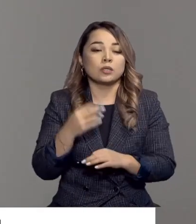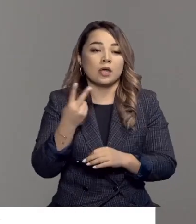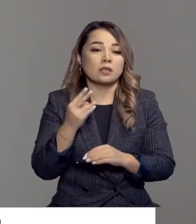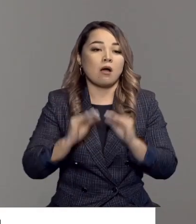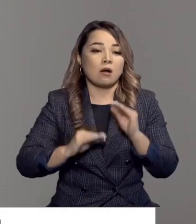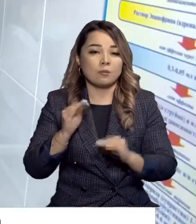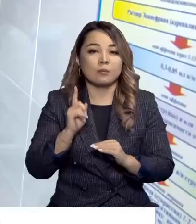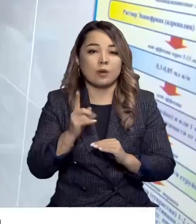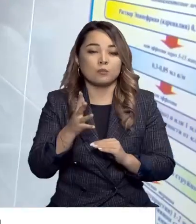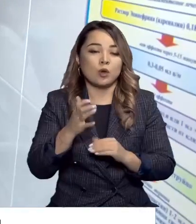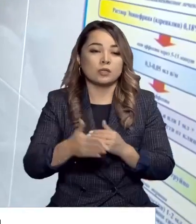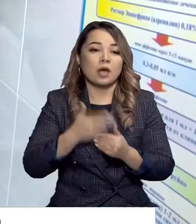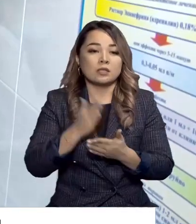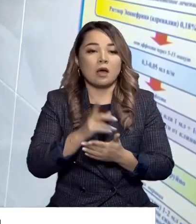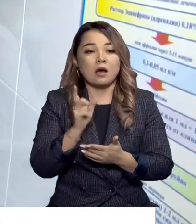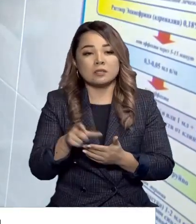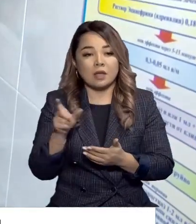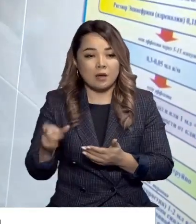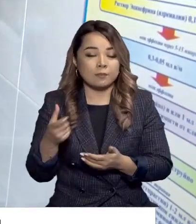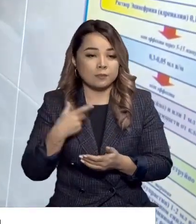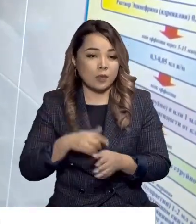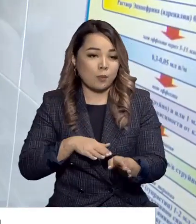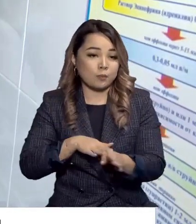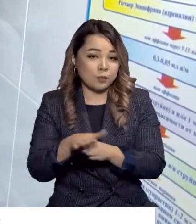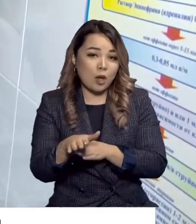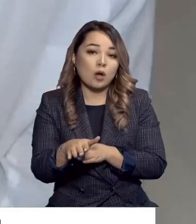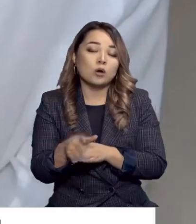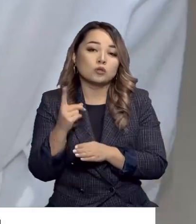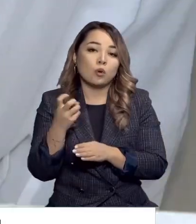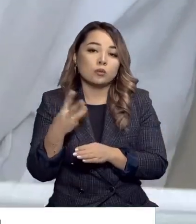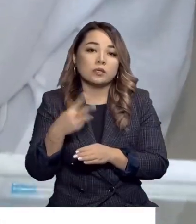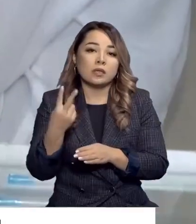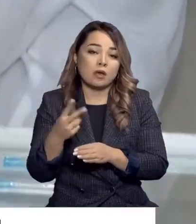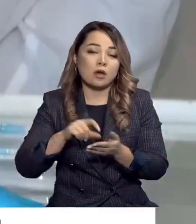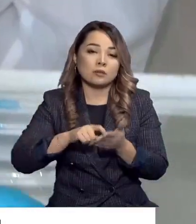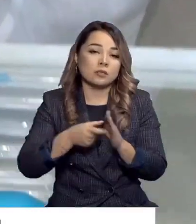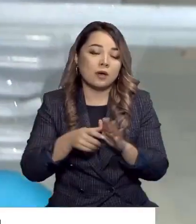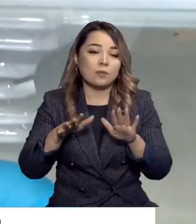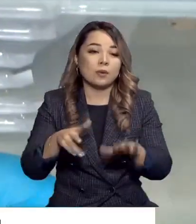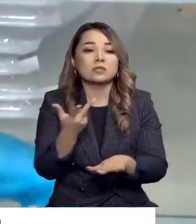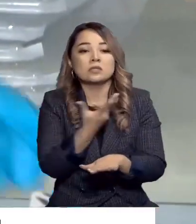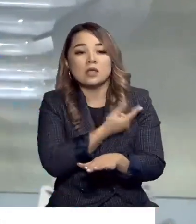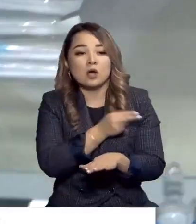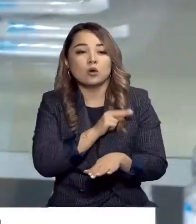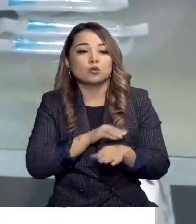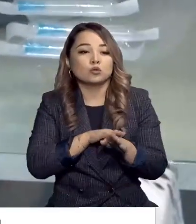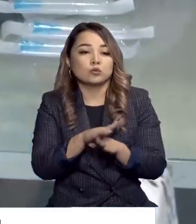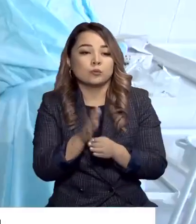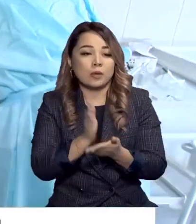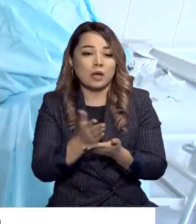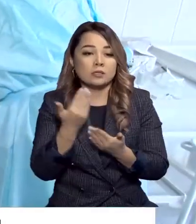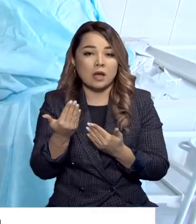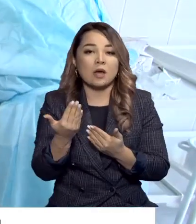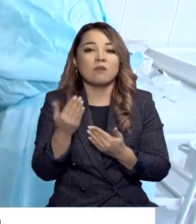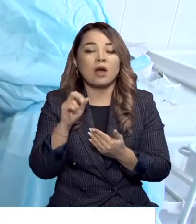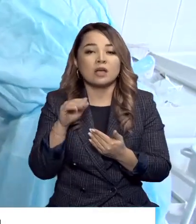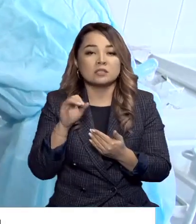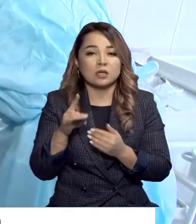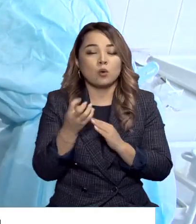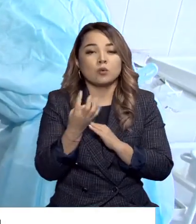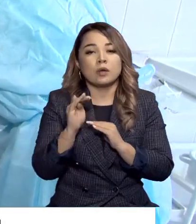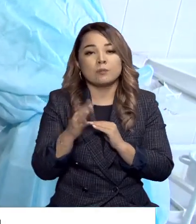компонентті 1500-ден аса адам салдырған. Қалада 132 екпе егу пункті жұмыс істеп тұр. Pfizer екпесін 14500 адам, оның